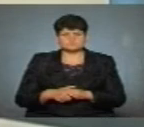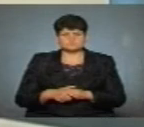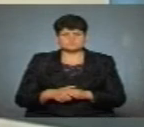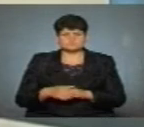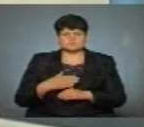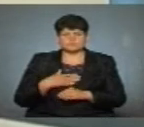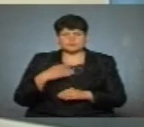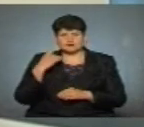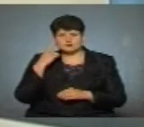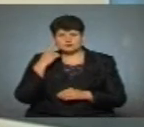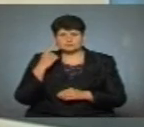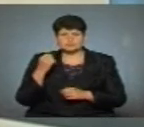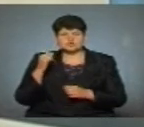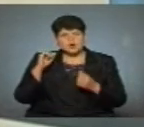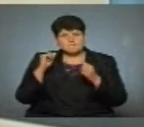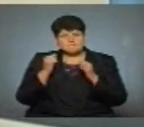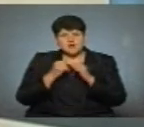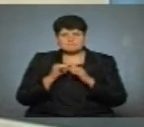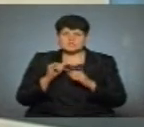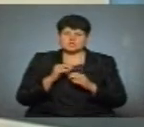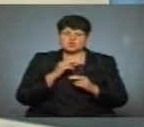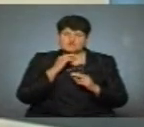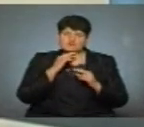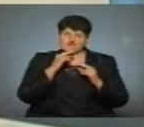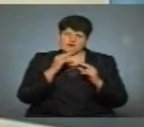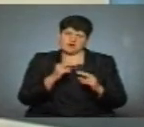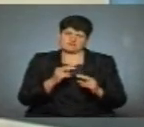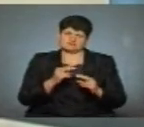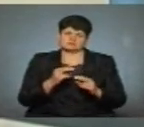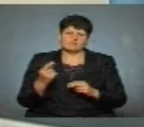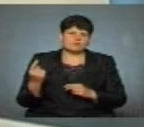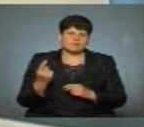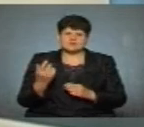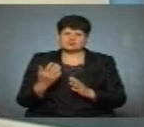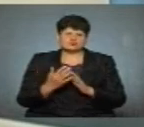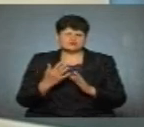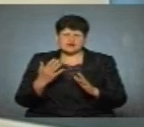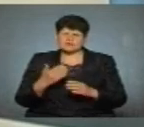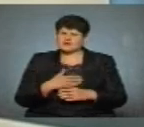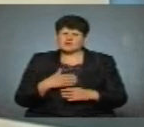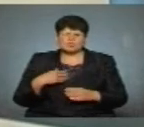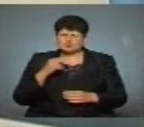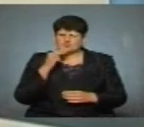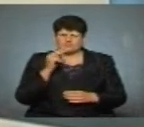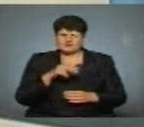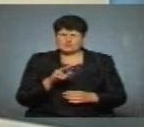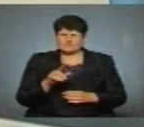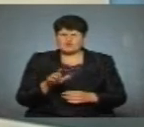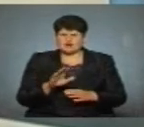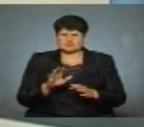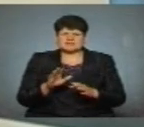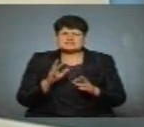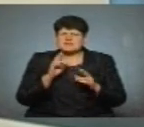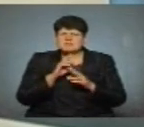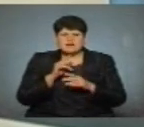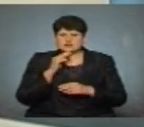Я думаю, що пам'ять і увага. В першу чергу, я не хочу звинувачувати там, і це взагалі